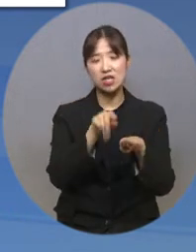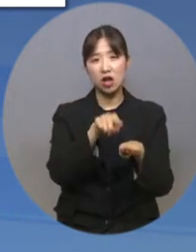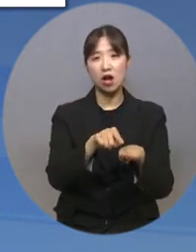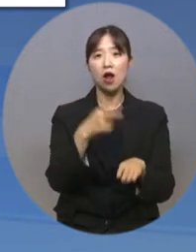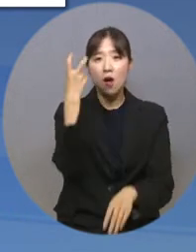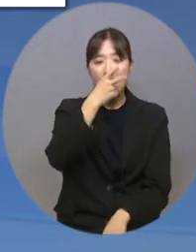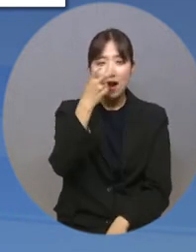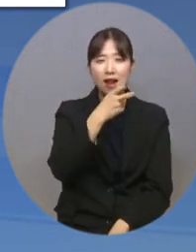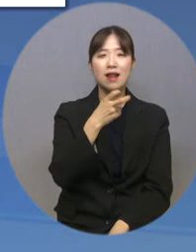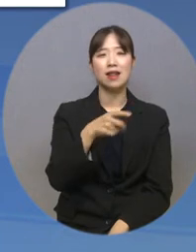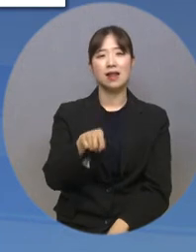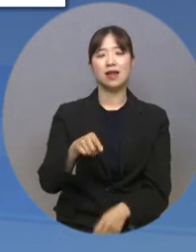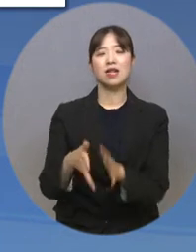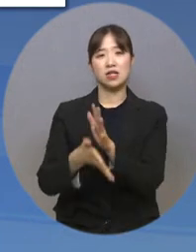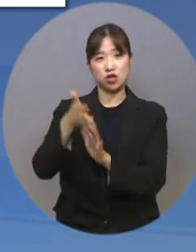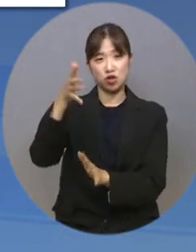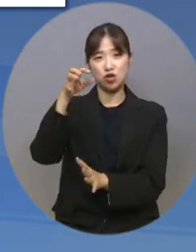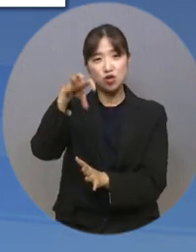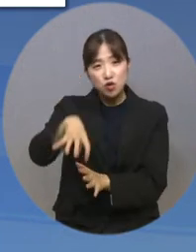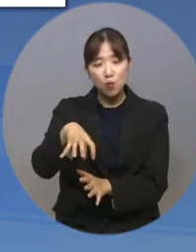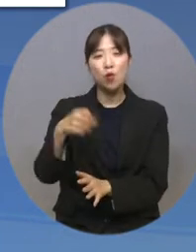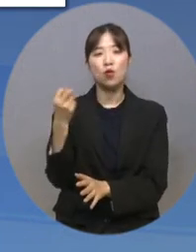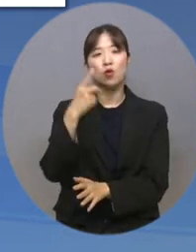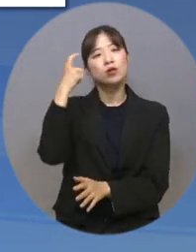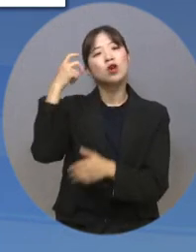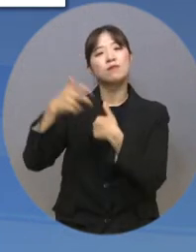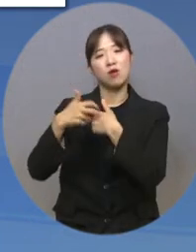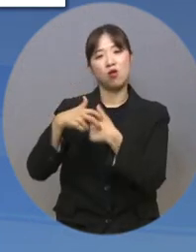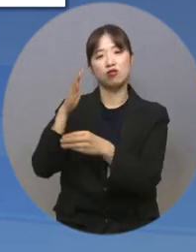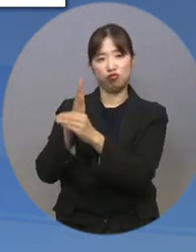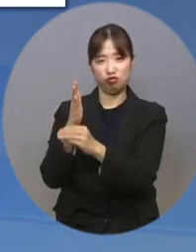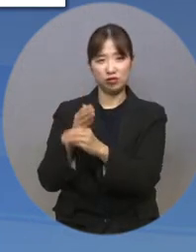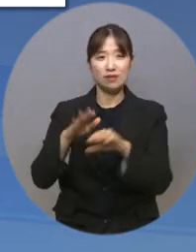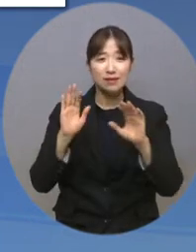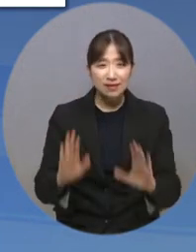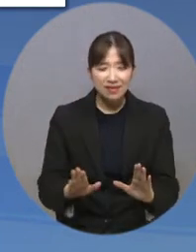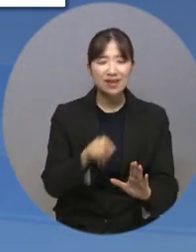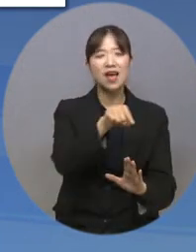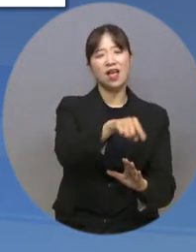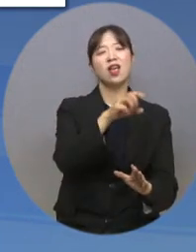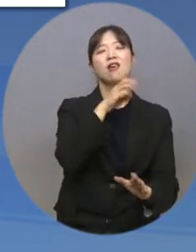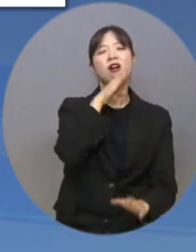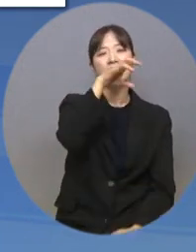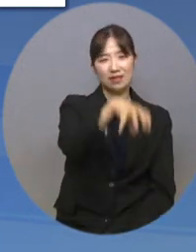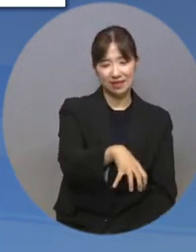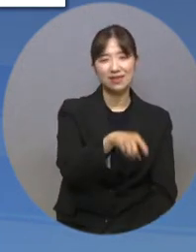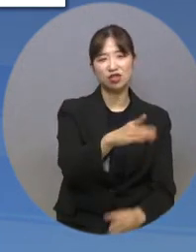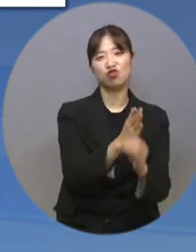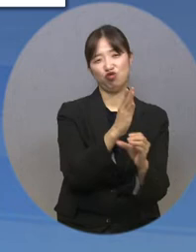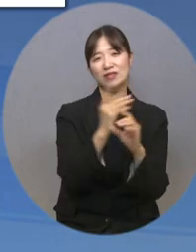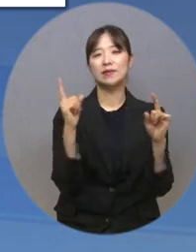기존의 중수본 국립정신병원 중심에서 현장과 지자체 중심으로 전환합니다.